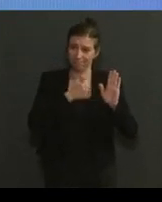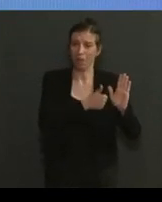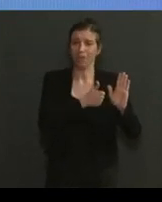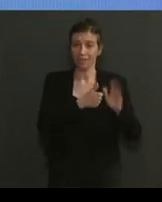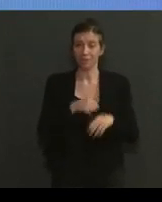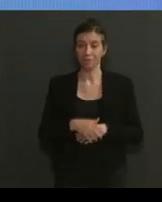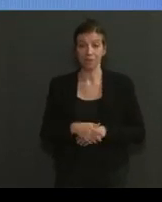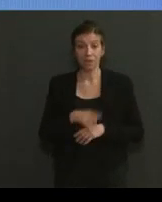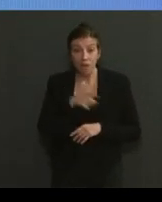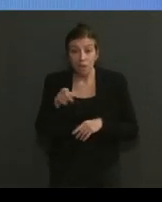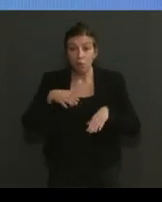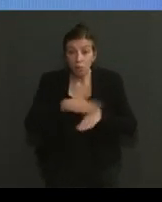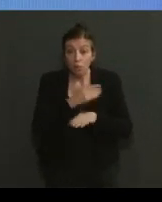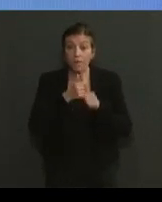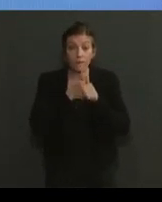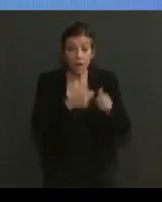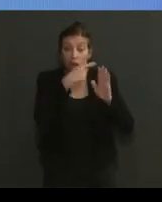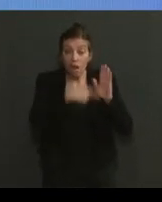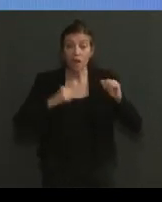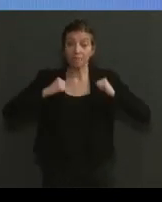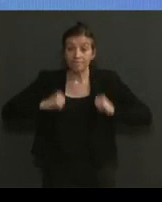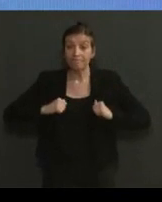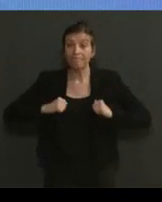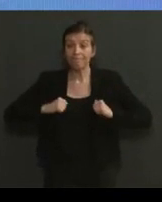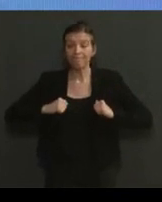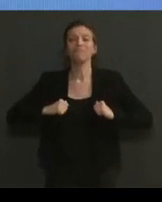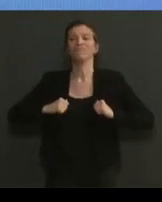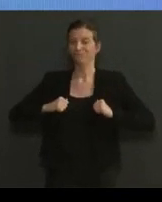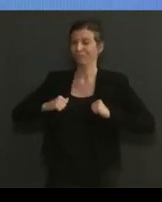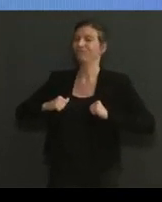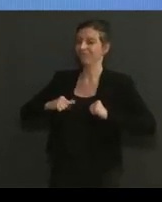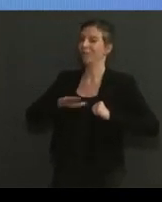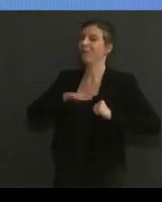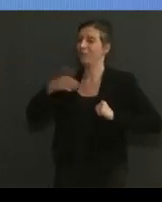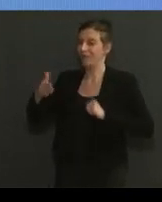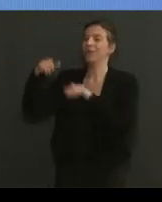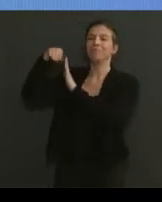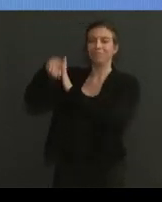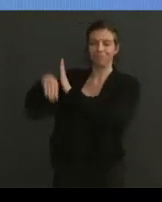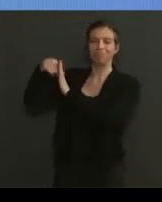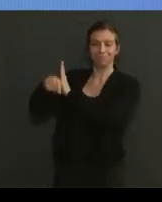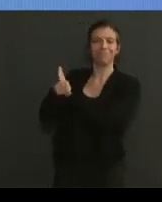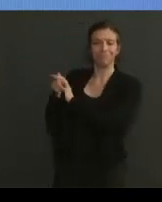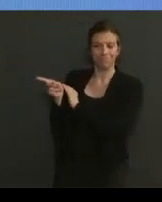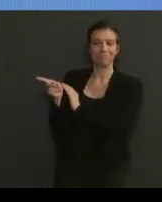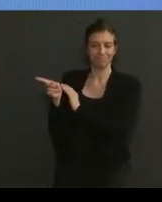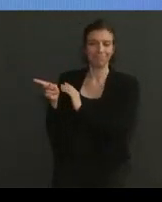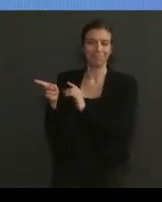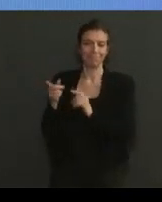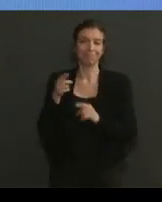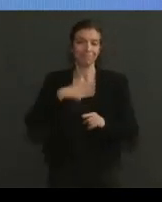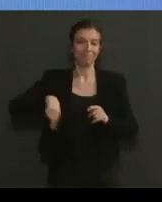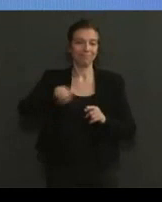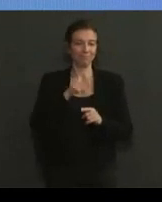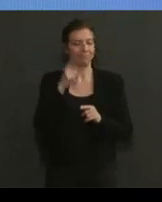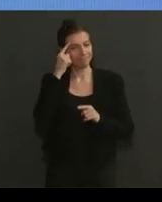blijven volhouden, zullen we ook effectief in dat veiliger vaarwater terecht kunnen komen. Ik wil er u ook nog aan